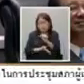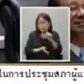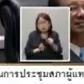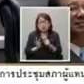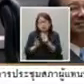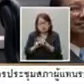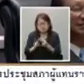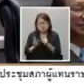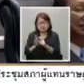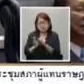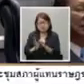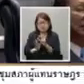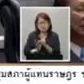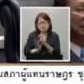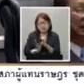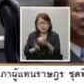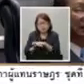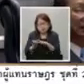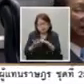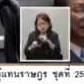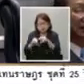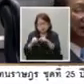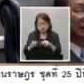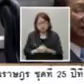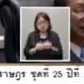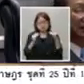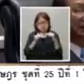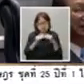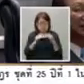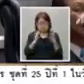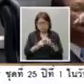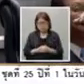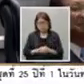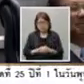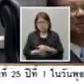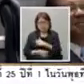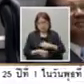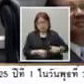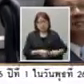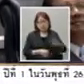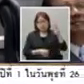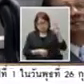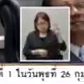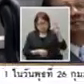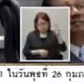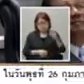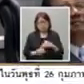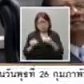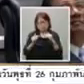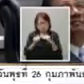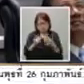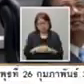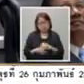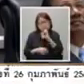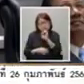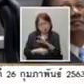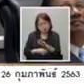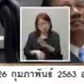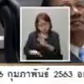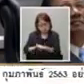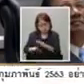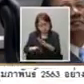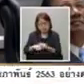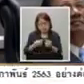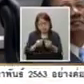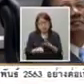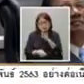านไม่มีสิทธิ์ที่จะอภิปรายเรื่องการถวายสัตว์ท่านก็แจ้ง และถ้าปรากฏว่าเขาไม่ดำเนินการท่านก็มี